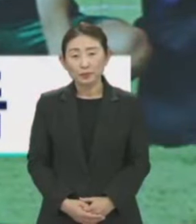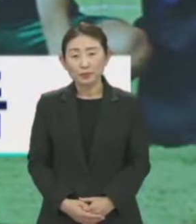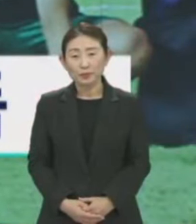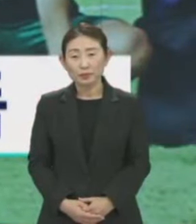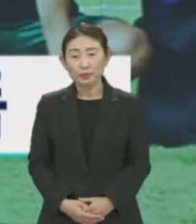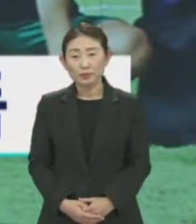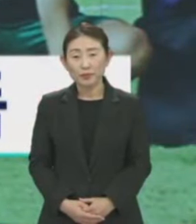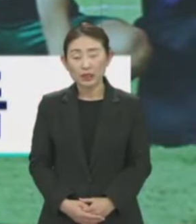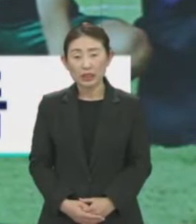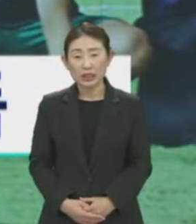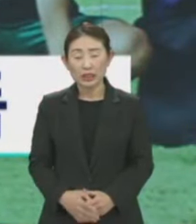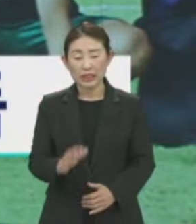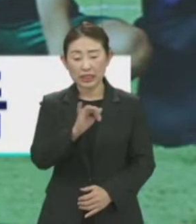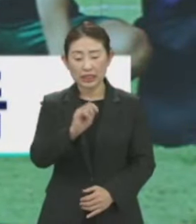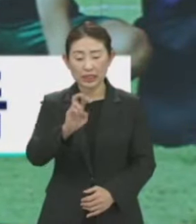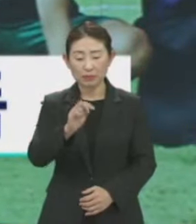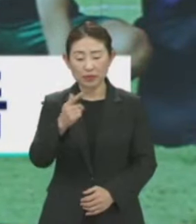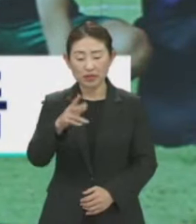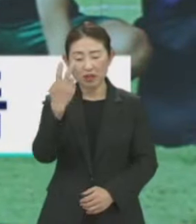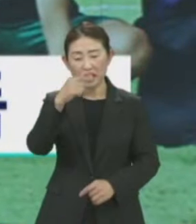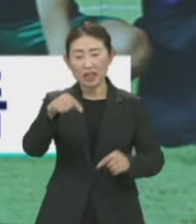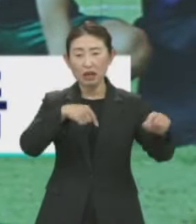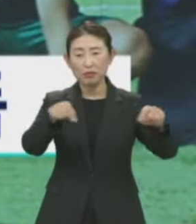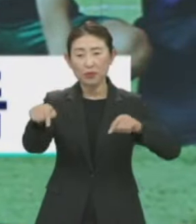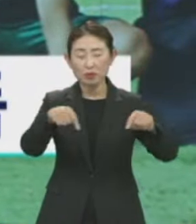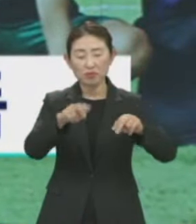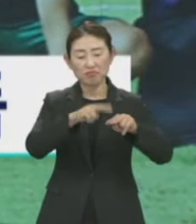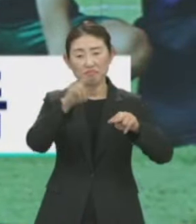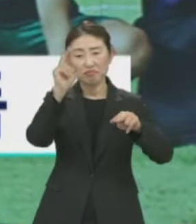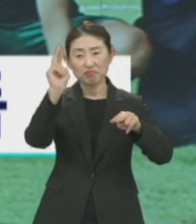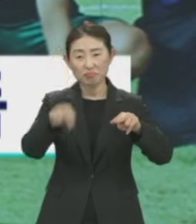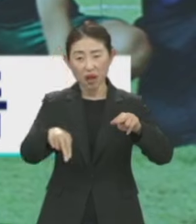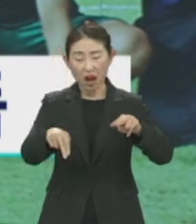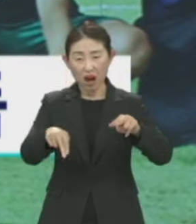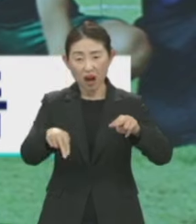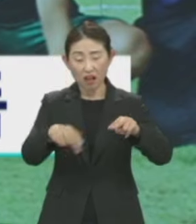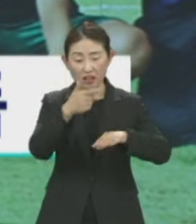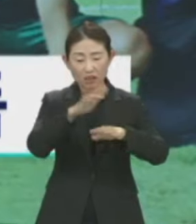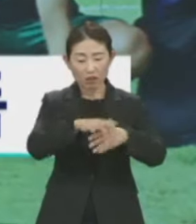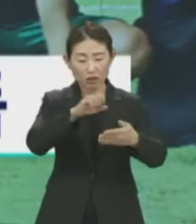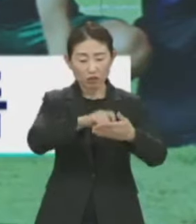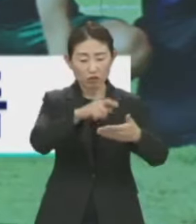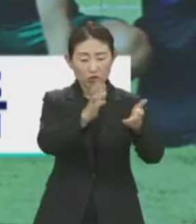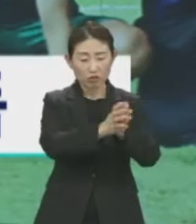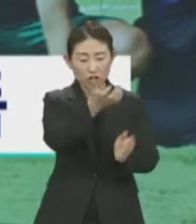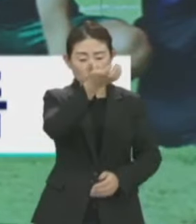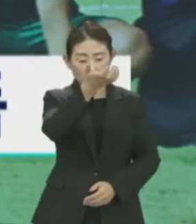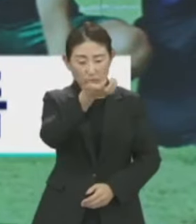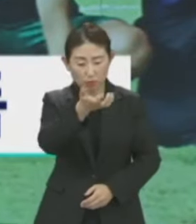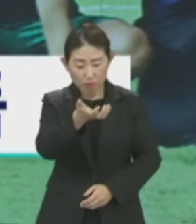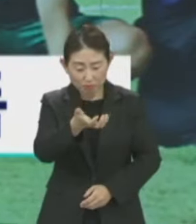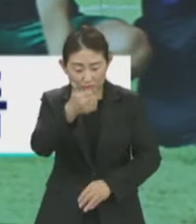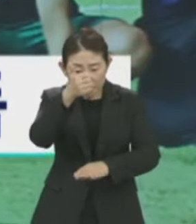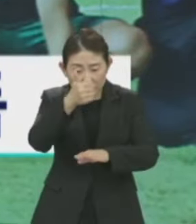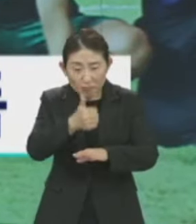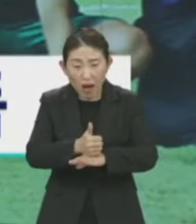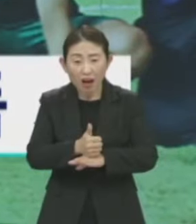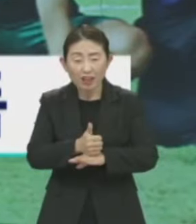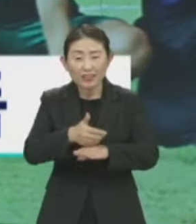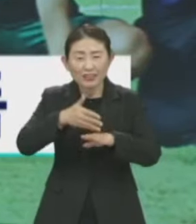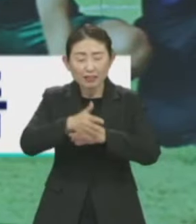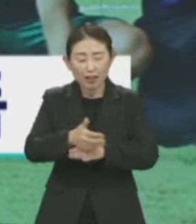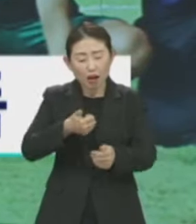시즌 도중 이민성 감독이 사퇴하며 강등 위기에 몰렸던 대전 하나 시진이 리그 막판 뒷심을 발휘하며